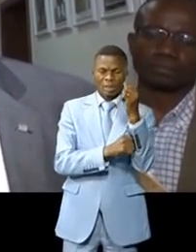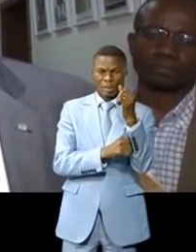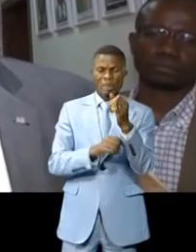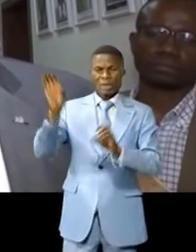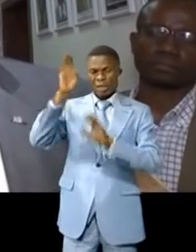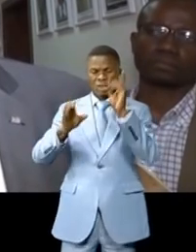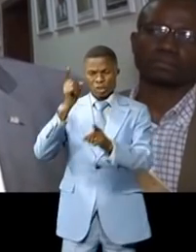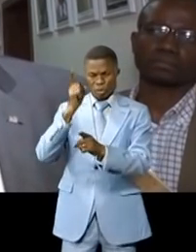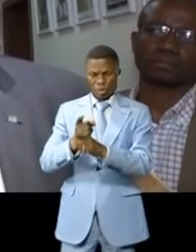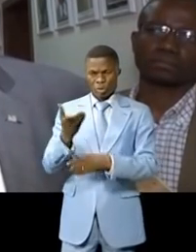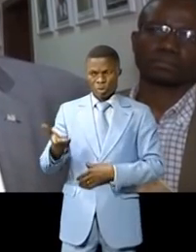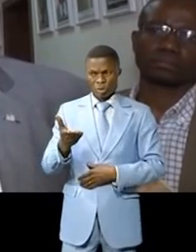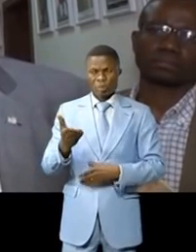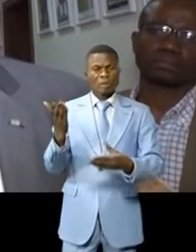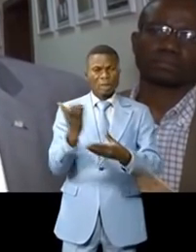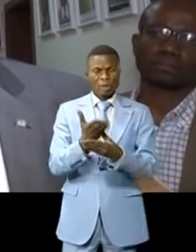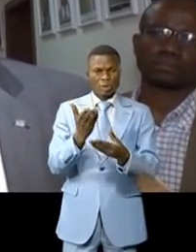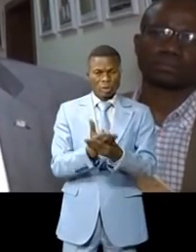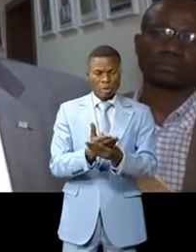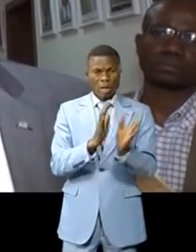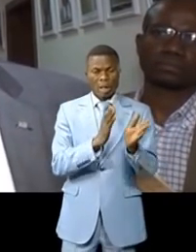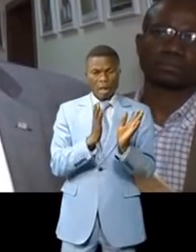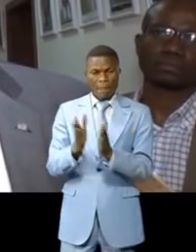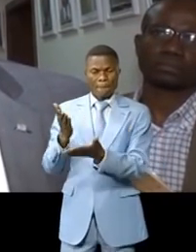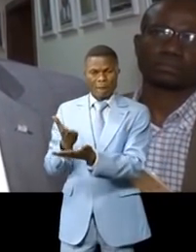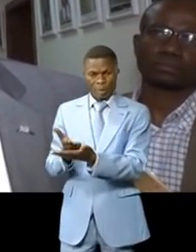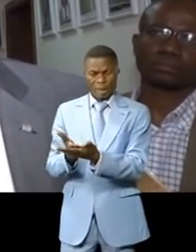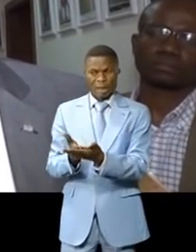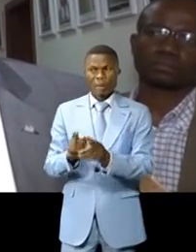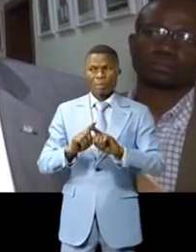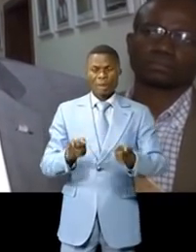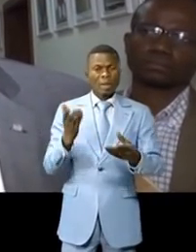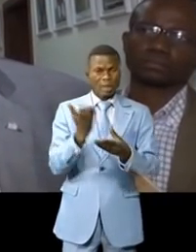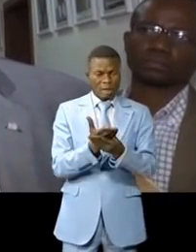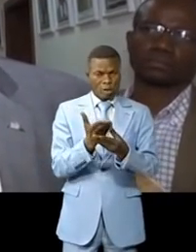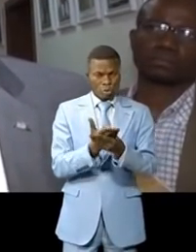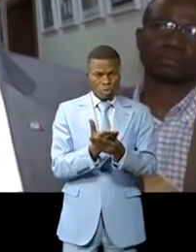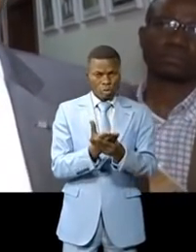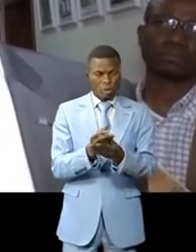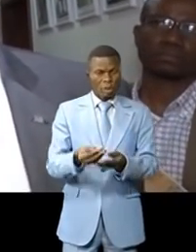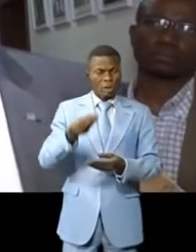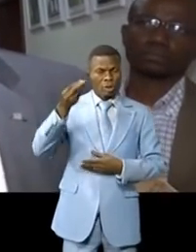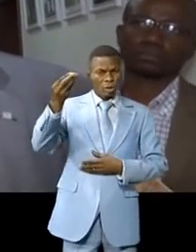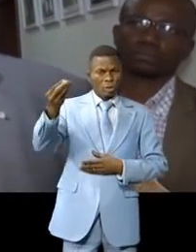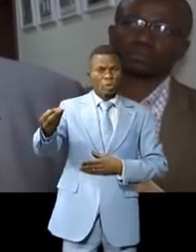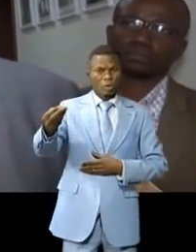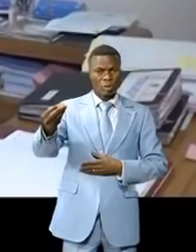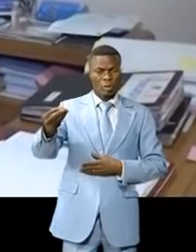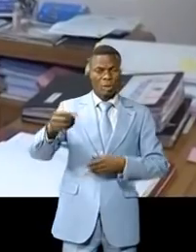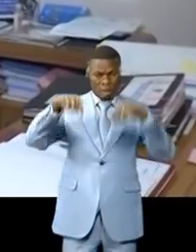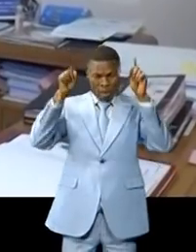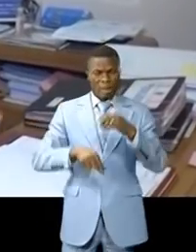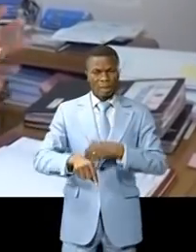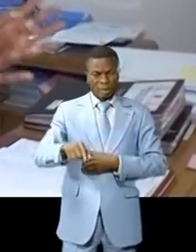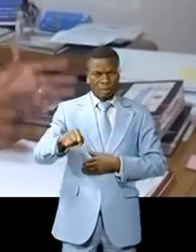exactes. Le document a été revu, a été enrichi. Le document a été donc transmis cette année.